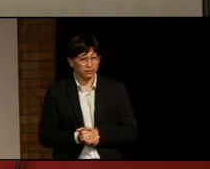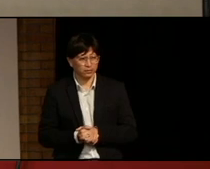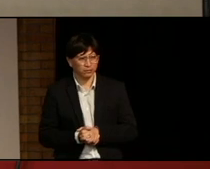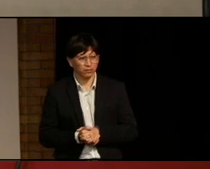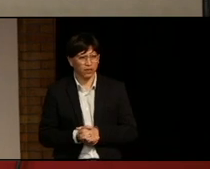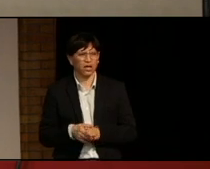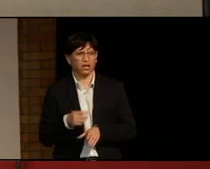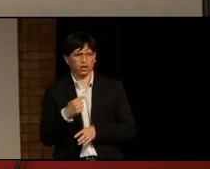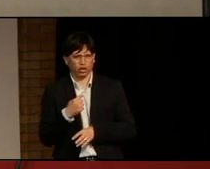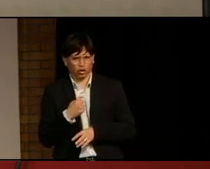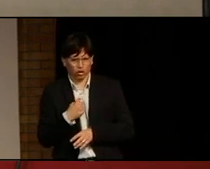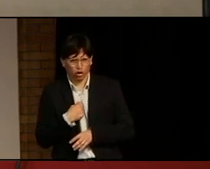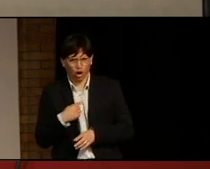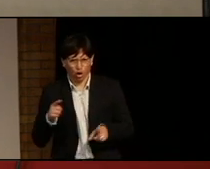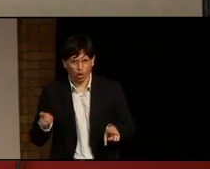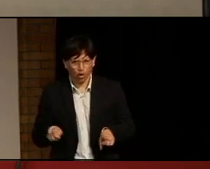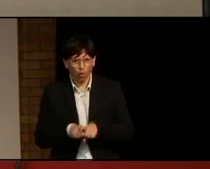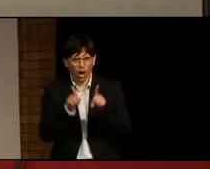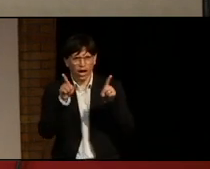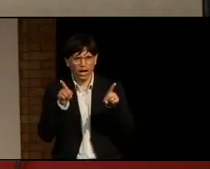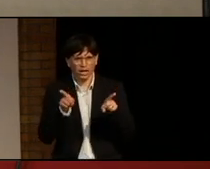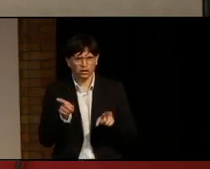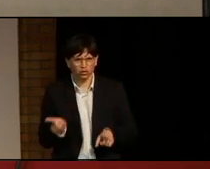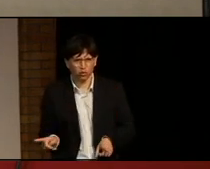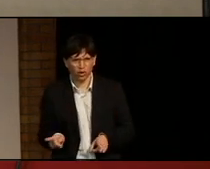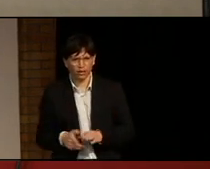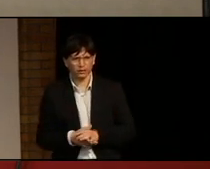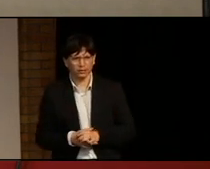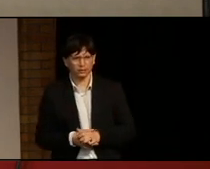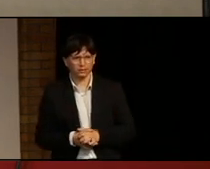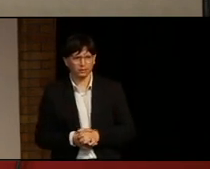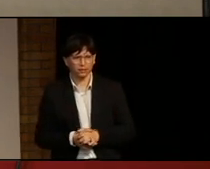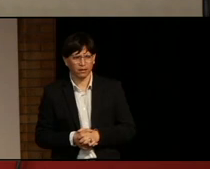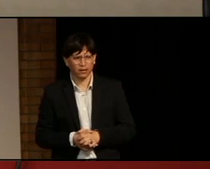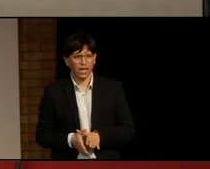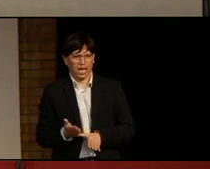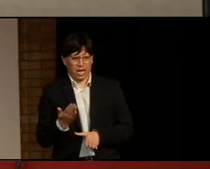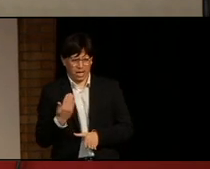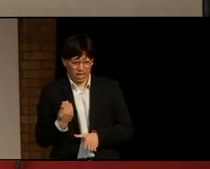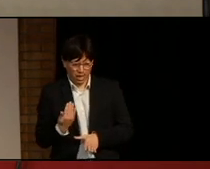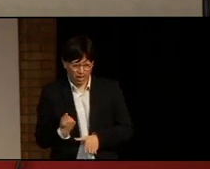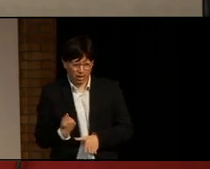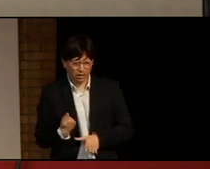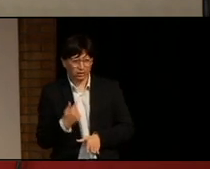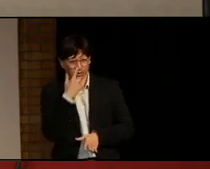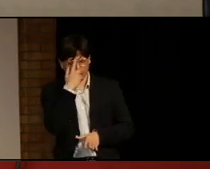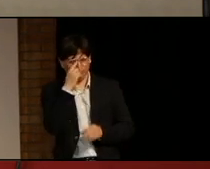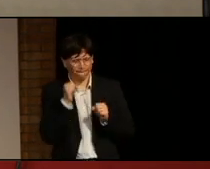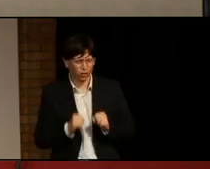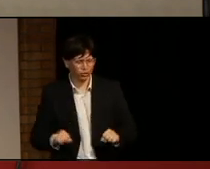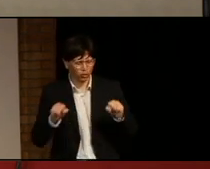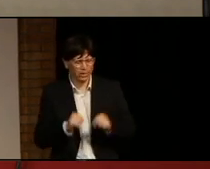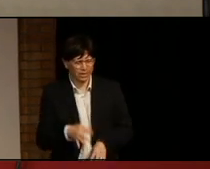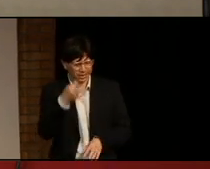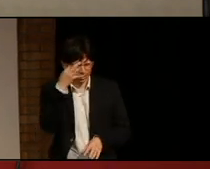la catechesi ma programmo la catechesi Allora quella catechesi in anticipo posso essere Certo